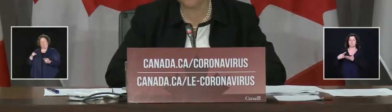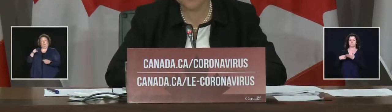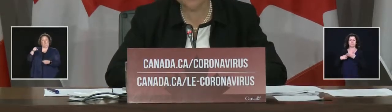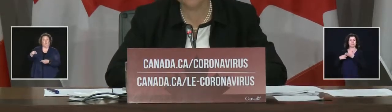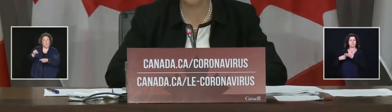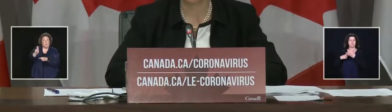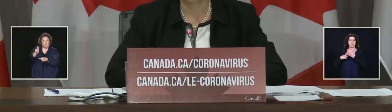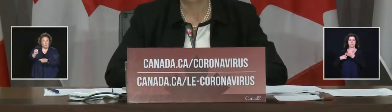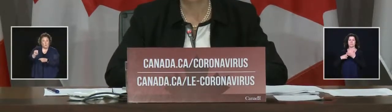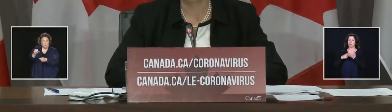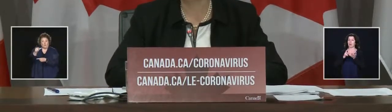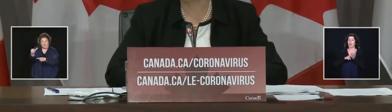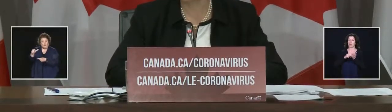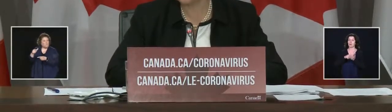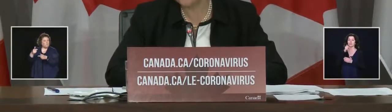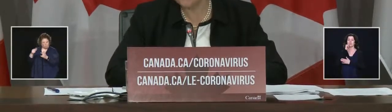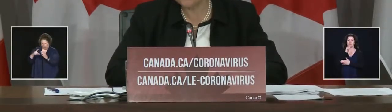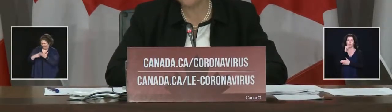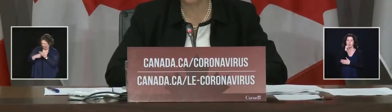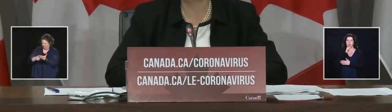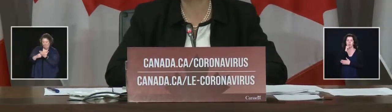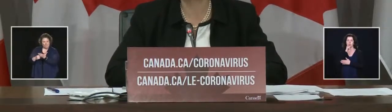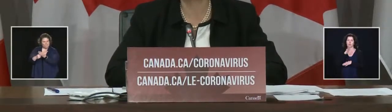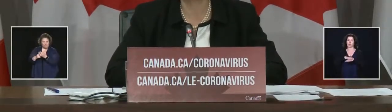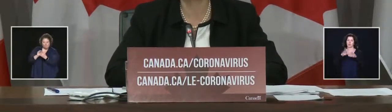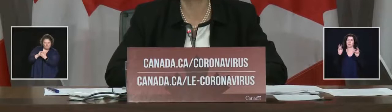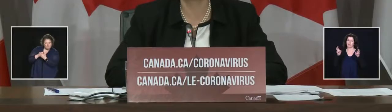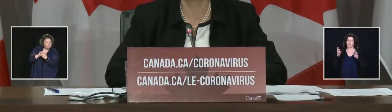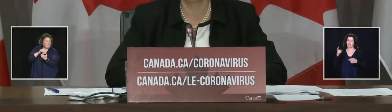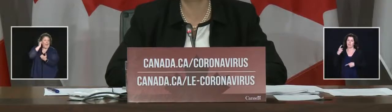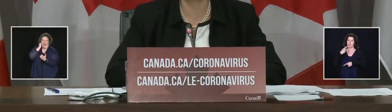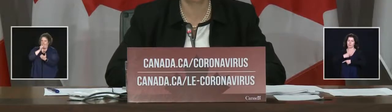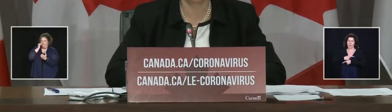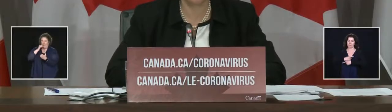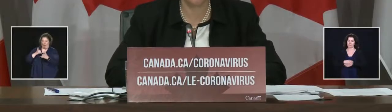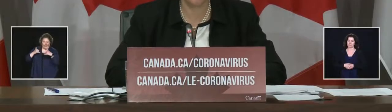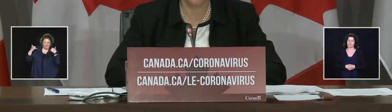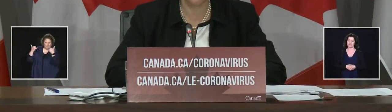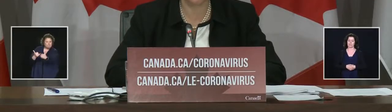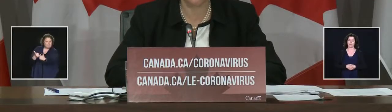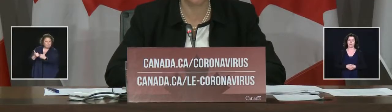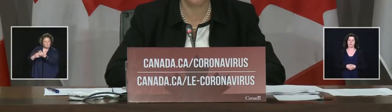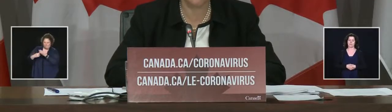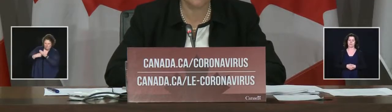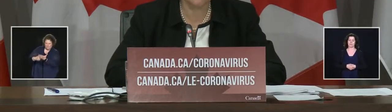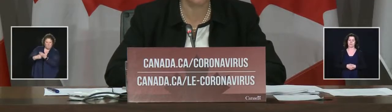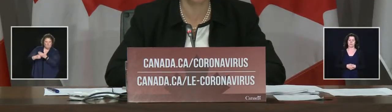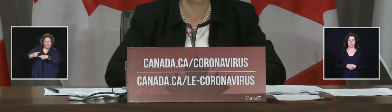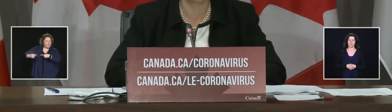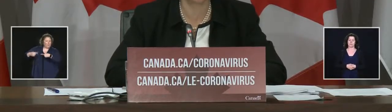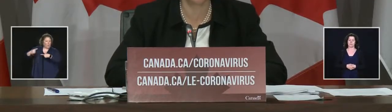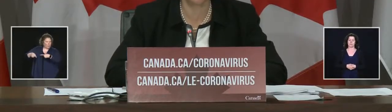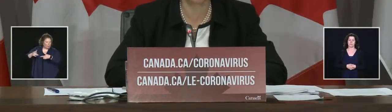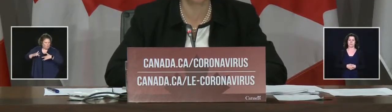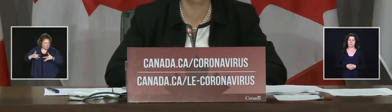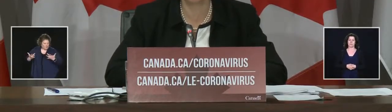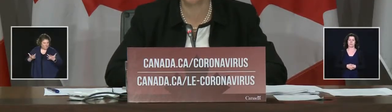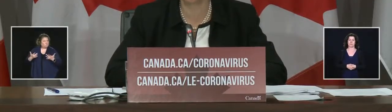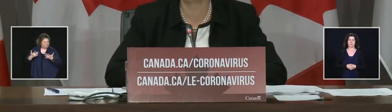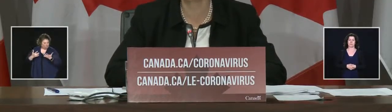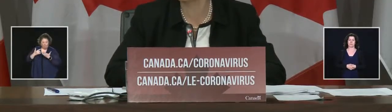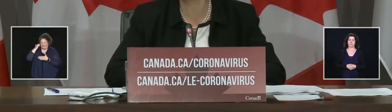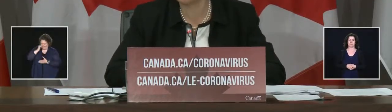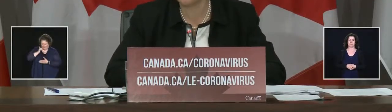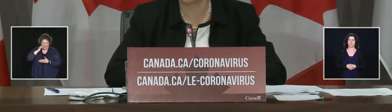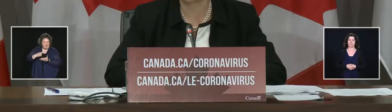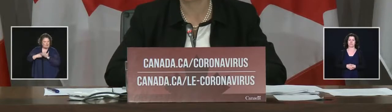la frontière. Je veux souligner que notre approche collaboratrice est une approche qui